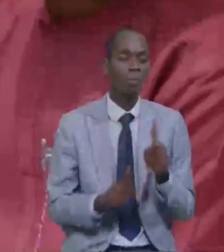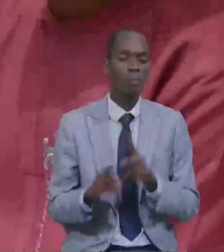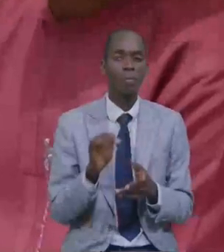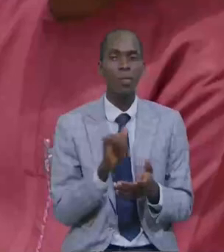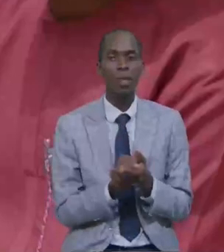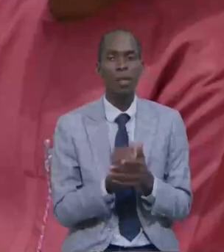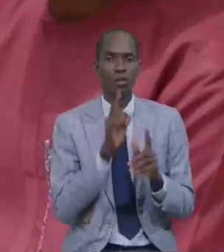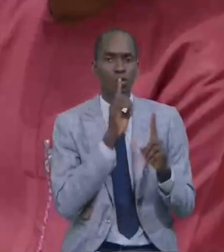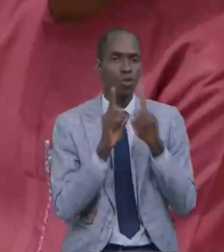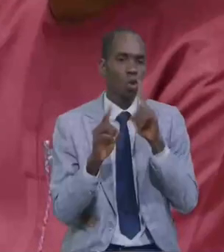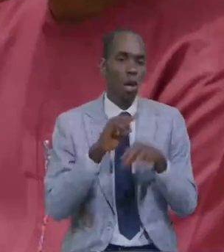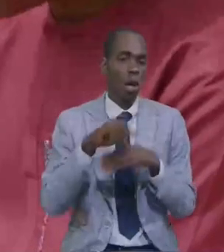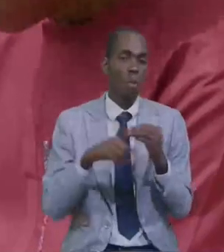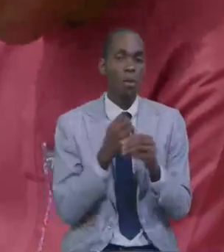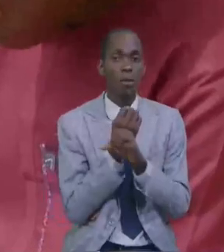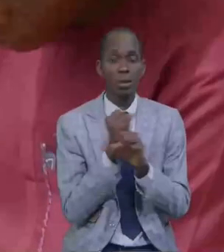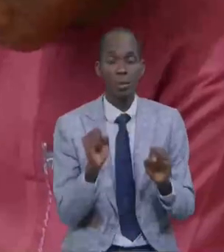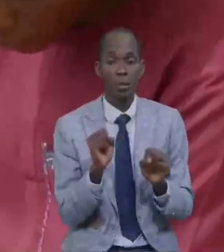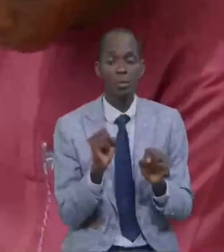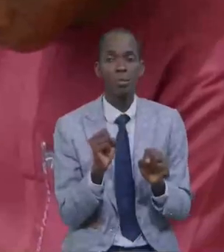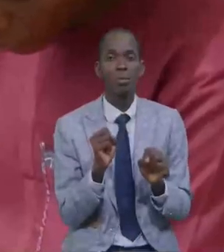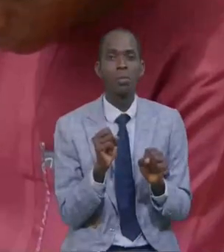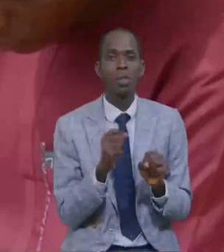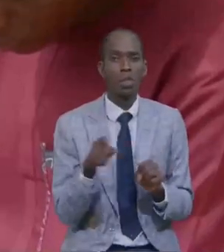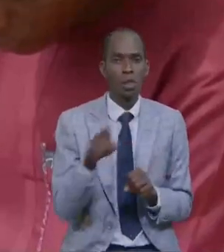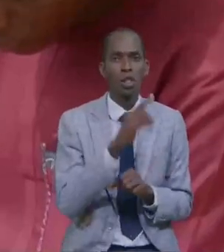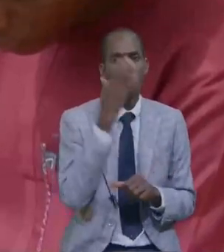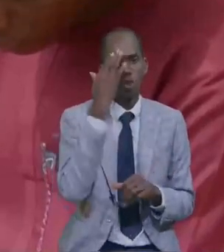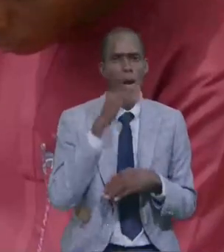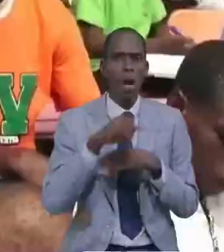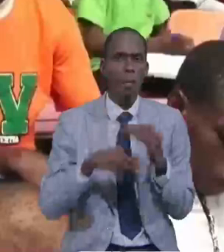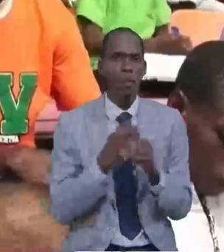Ils connaissent, ils entendent parler du salut, mais ils ne comprennent rien.